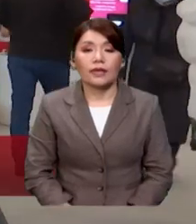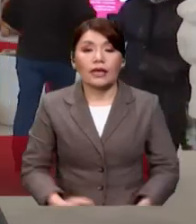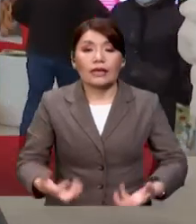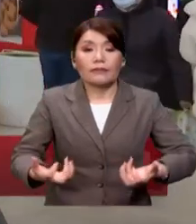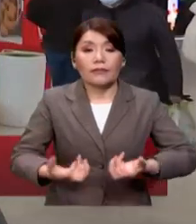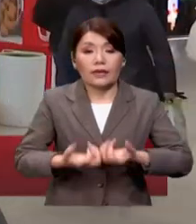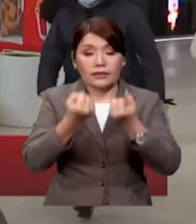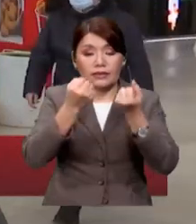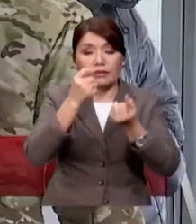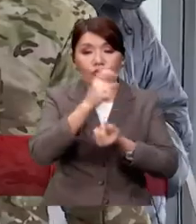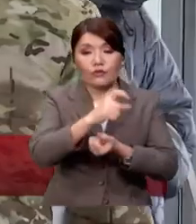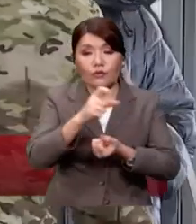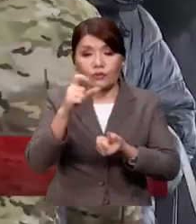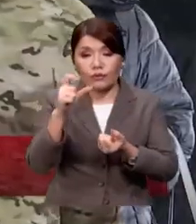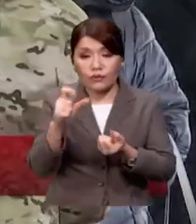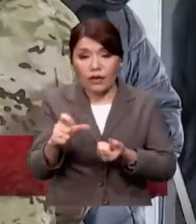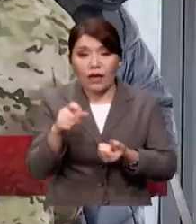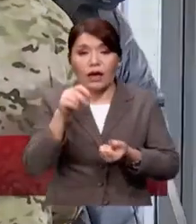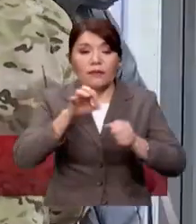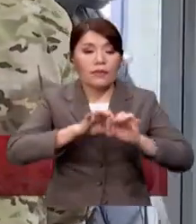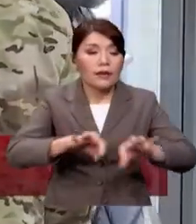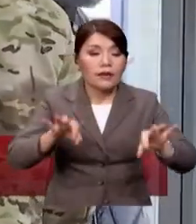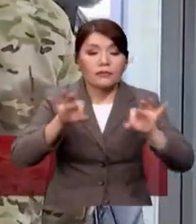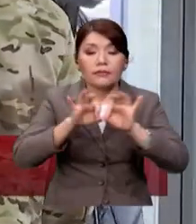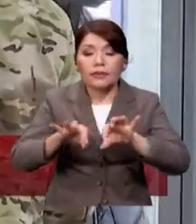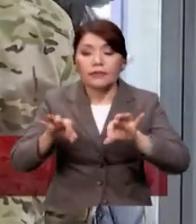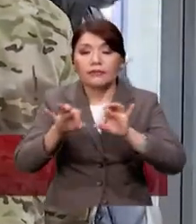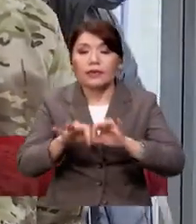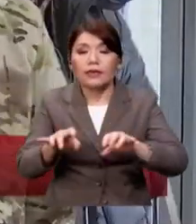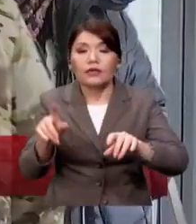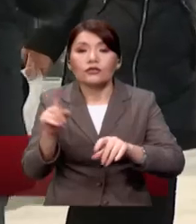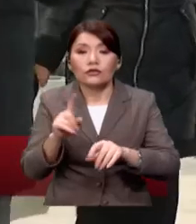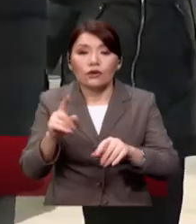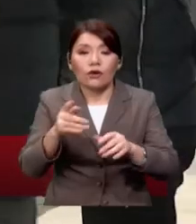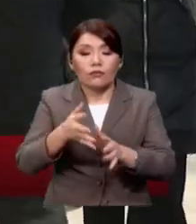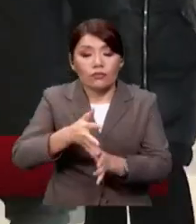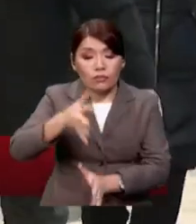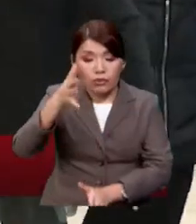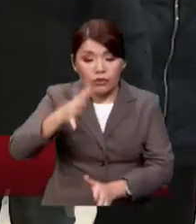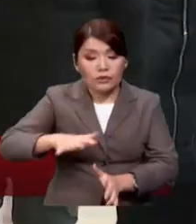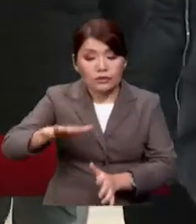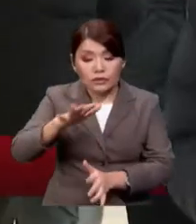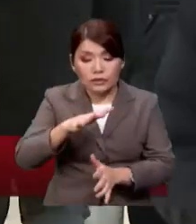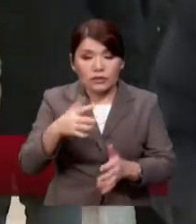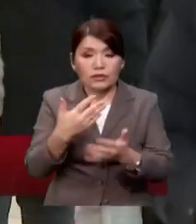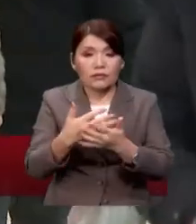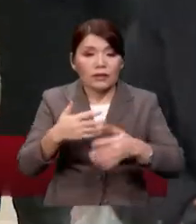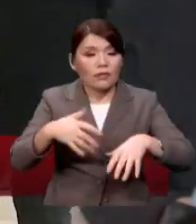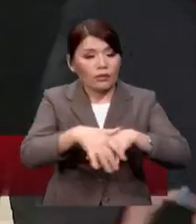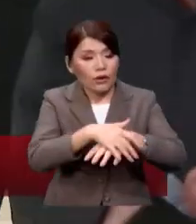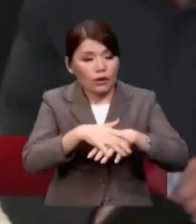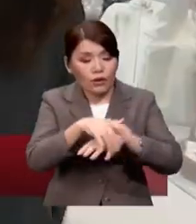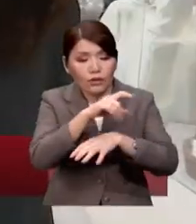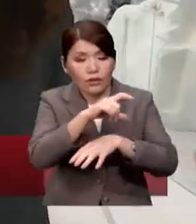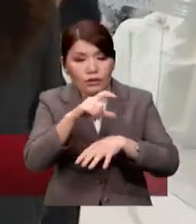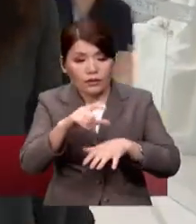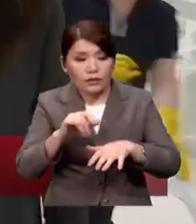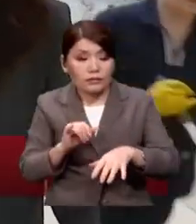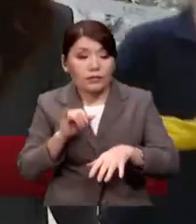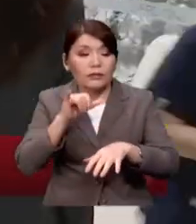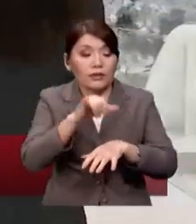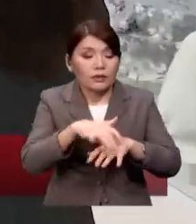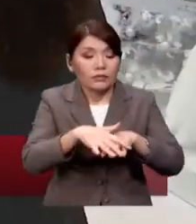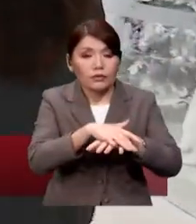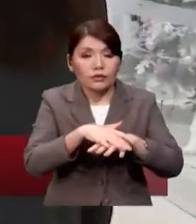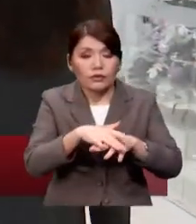Спасатели столицы ведут профилактическую работу по предотвращению пожаров в жилых домах, общественных местах и на производственных объектах. В частности, в